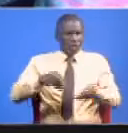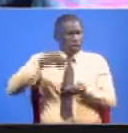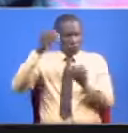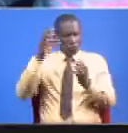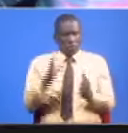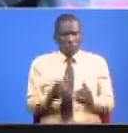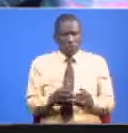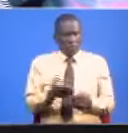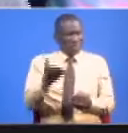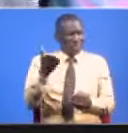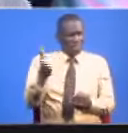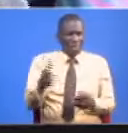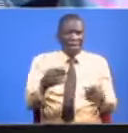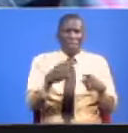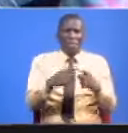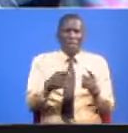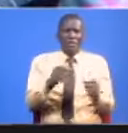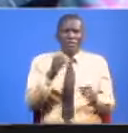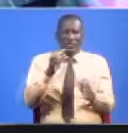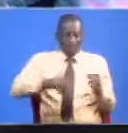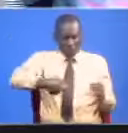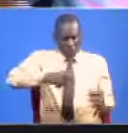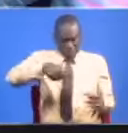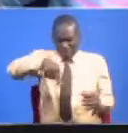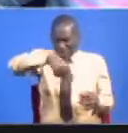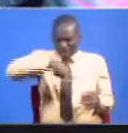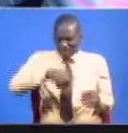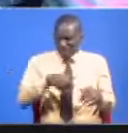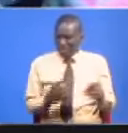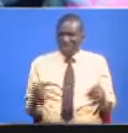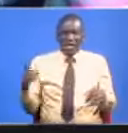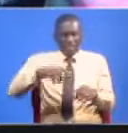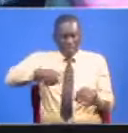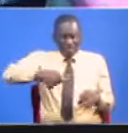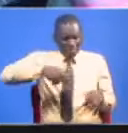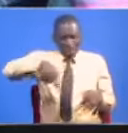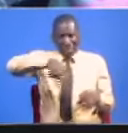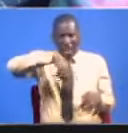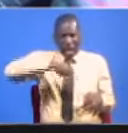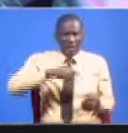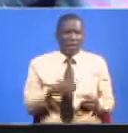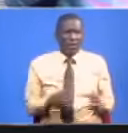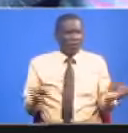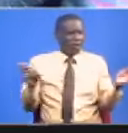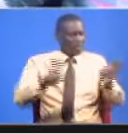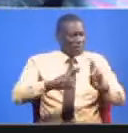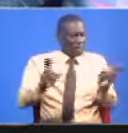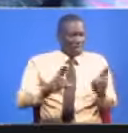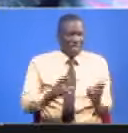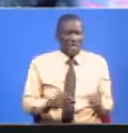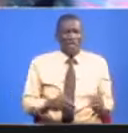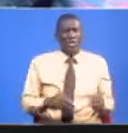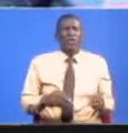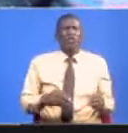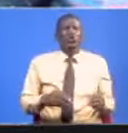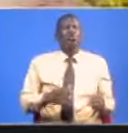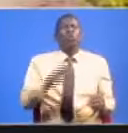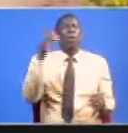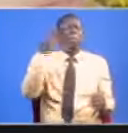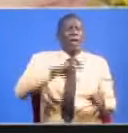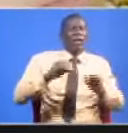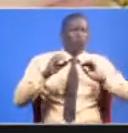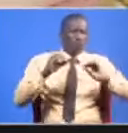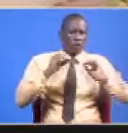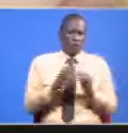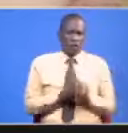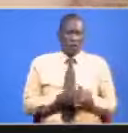Wanafunzi wapo, lakini tukilipwa siku ile ambapo tutalipwa, tutakuwa tuko tayari kuingia madarasani